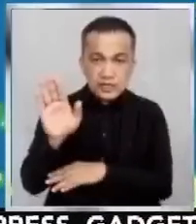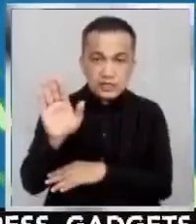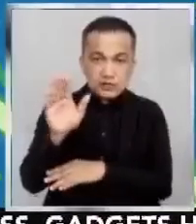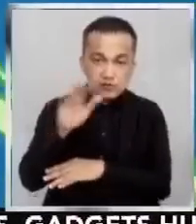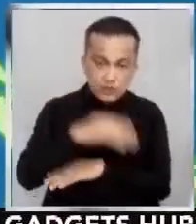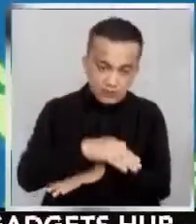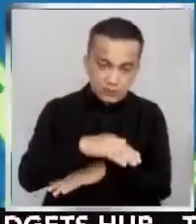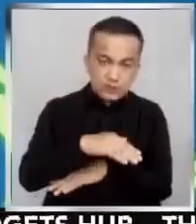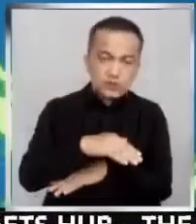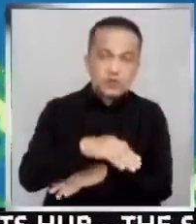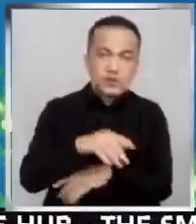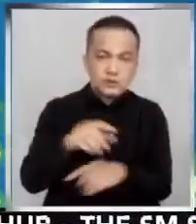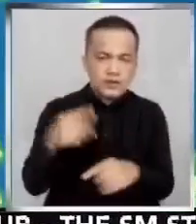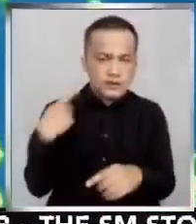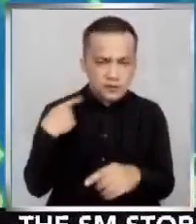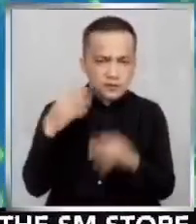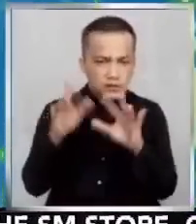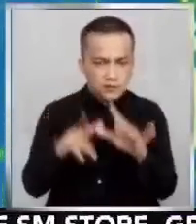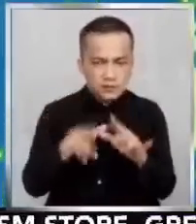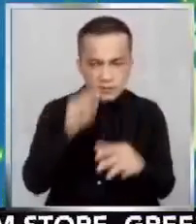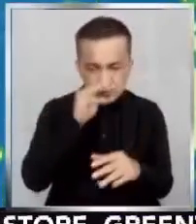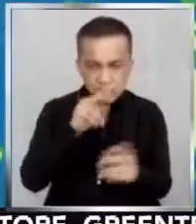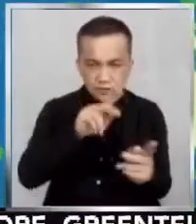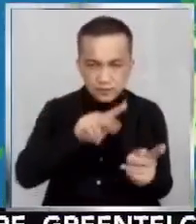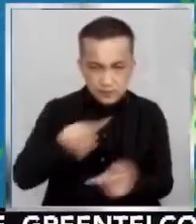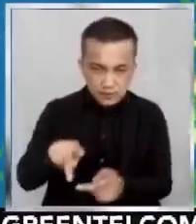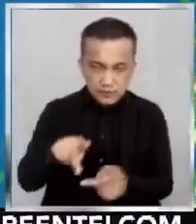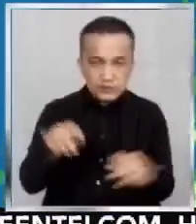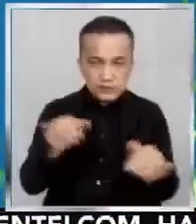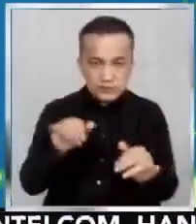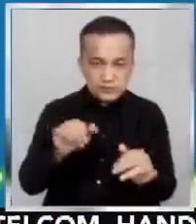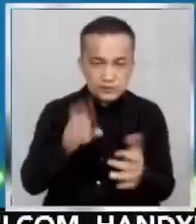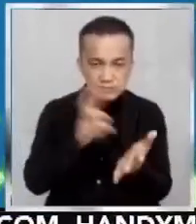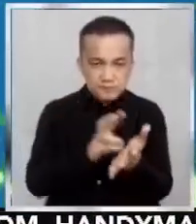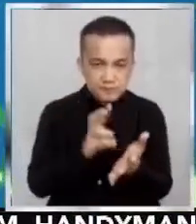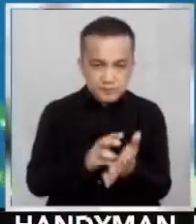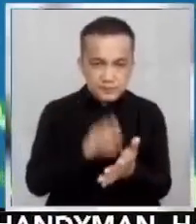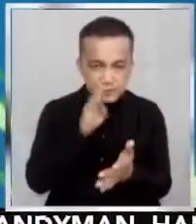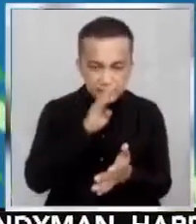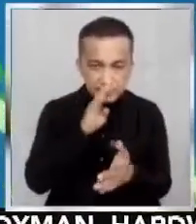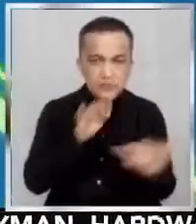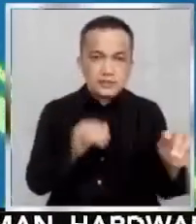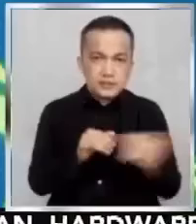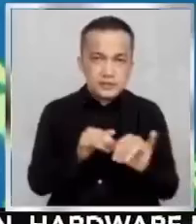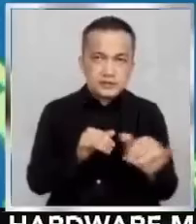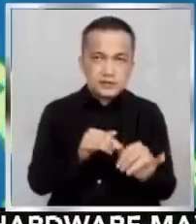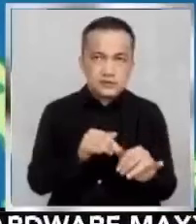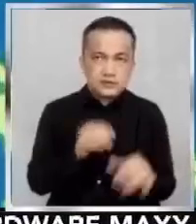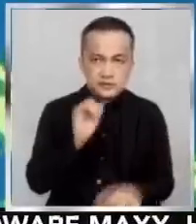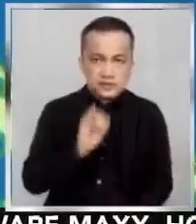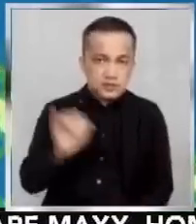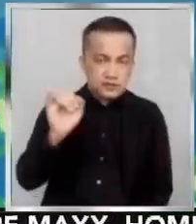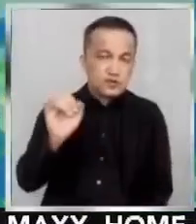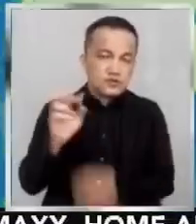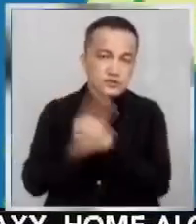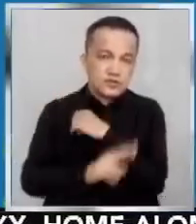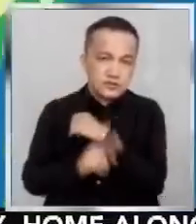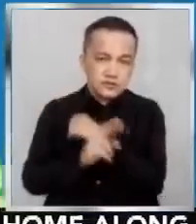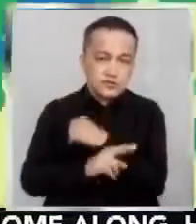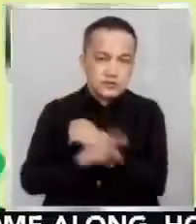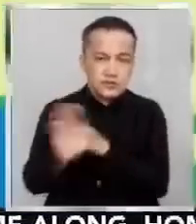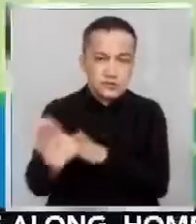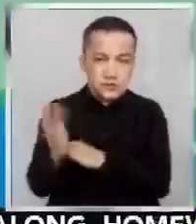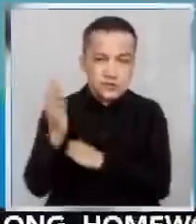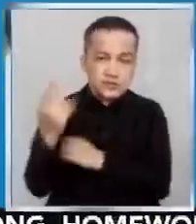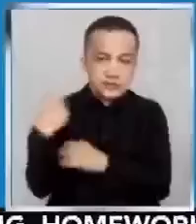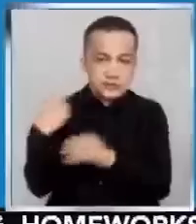sa Mindoro, Palawan, ganun din sa ilang bahagi ng Bicol Region at ganun din dito sa Ilocos Region. Sa umaga naman, may pag-ulan